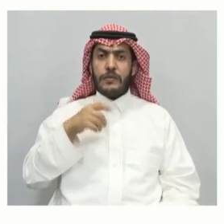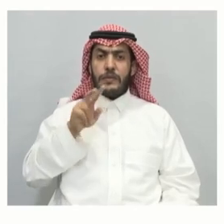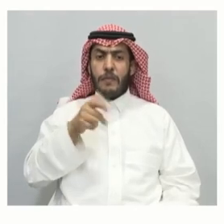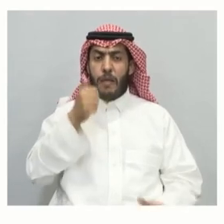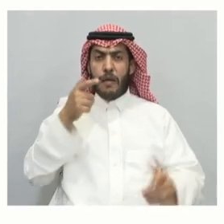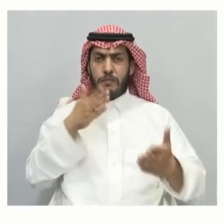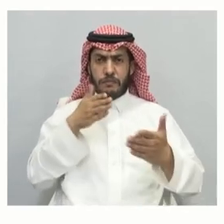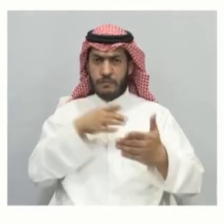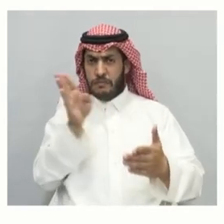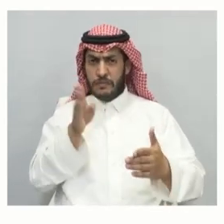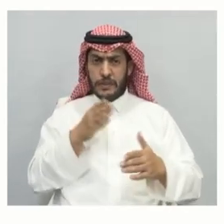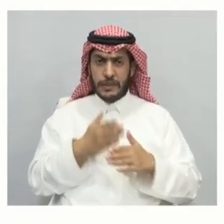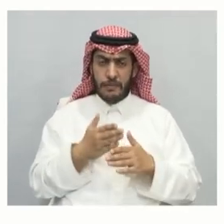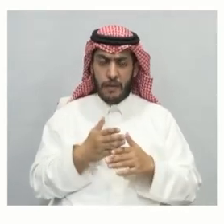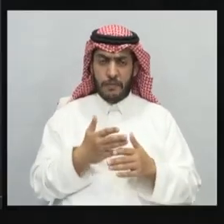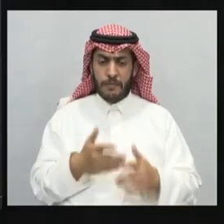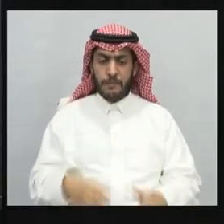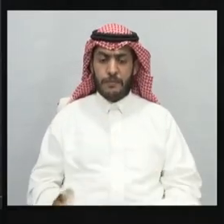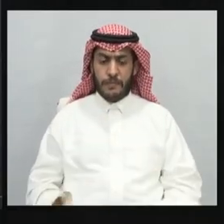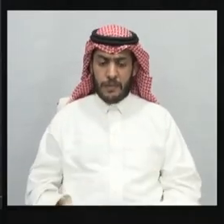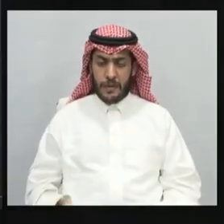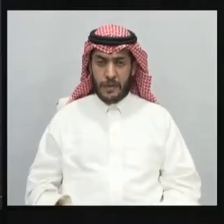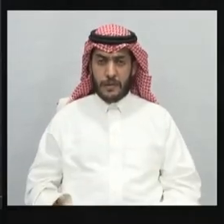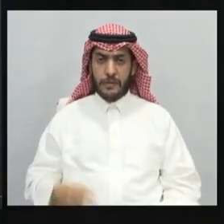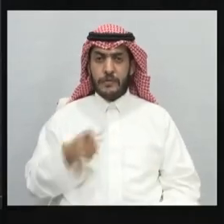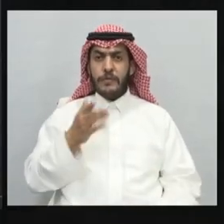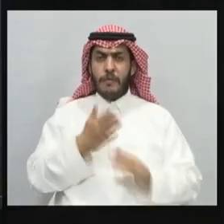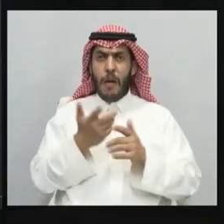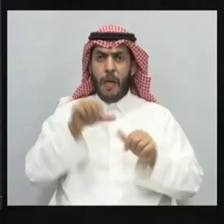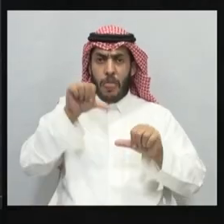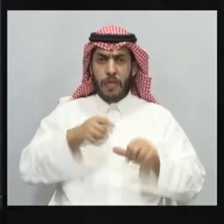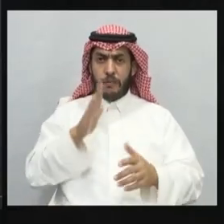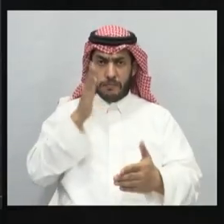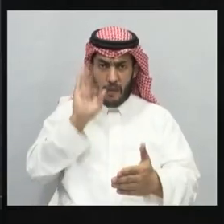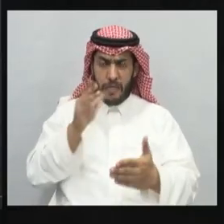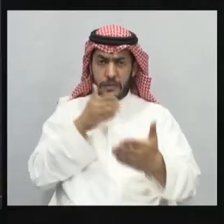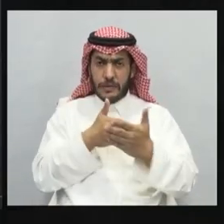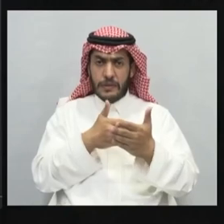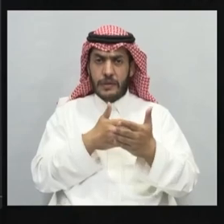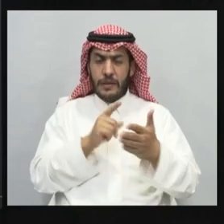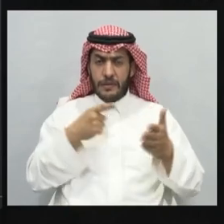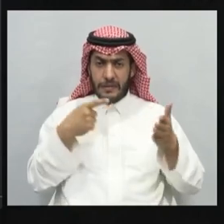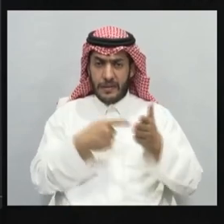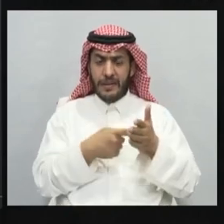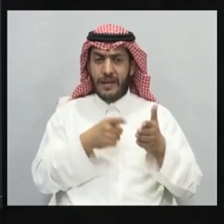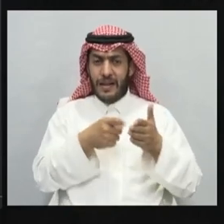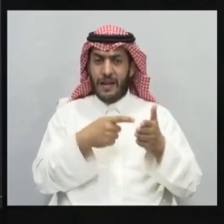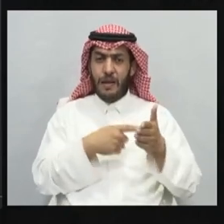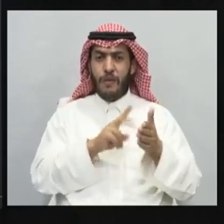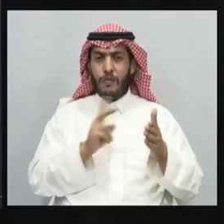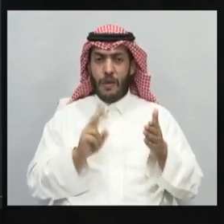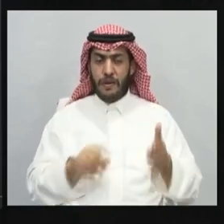يرتد كذلك الاشعاع الذي نفذ ايش السبب اللي خلاه ينفذ بشكل كامل ليش ما يرتد زي الاشعاع